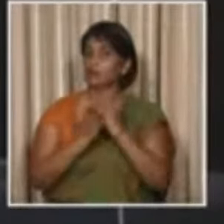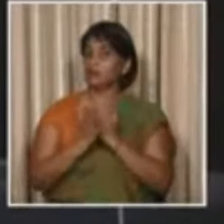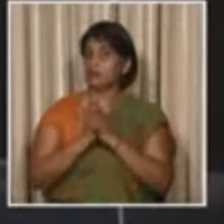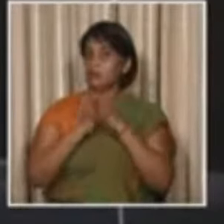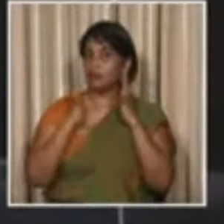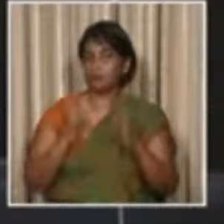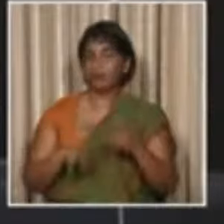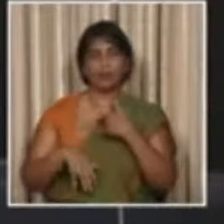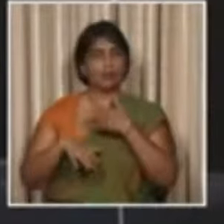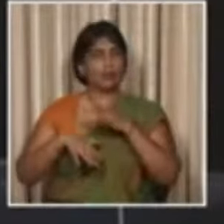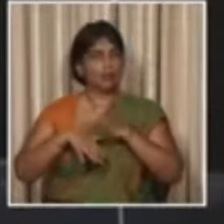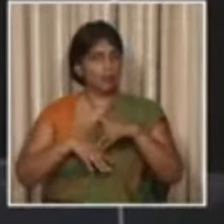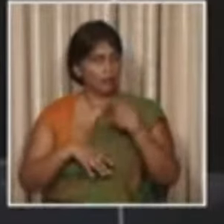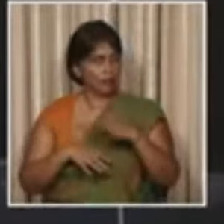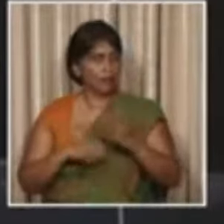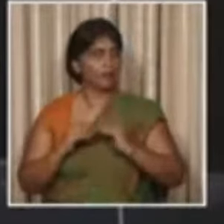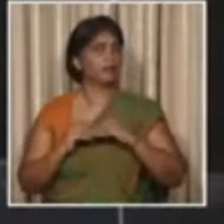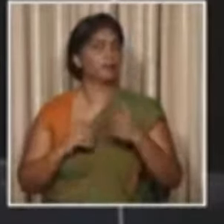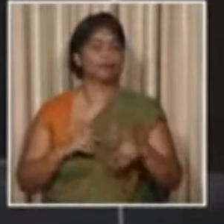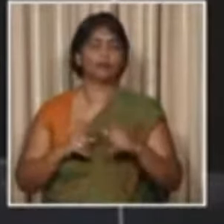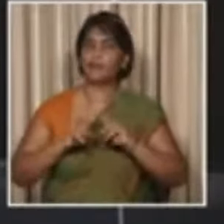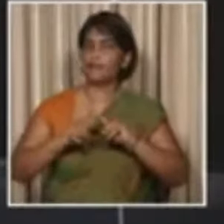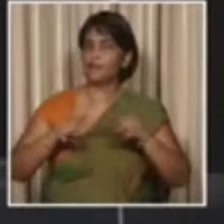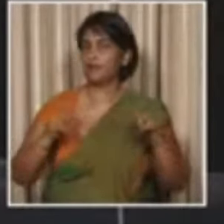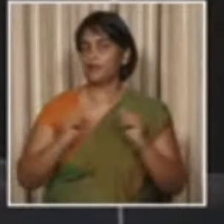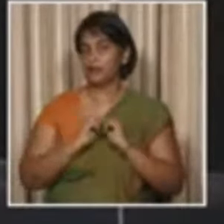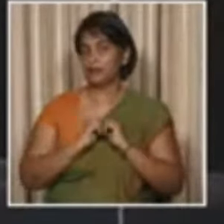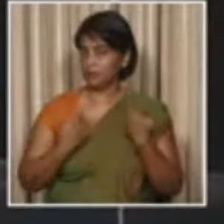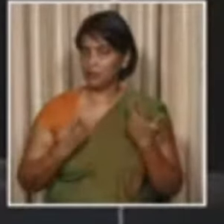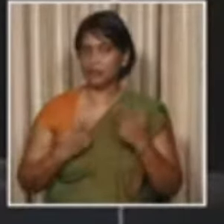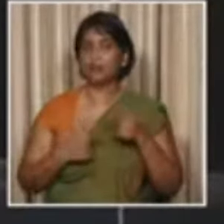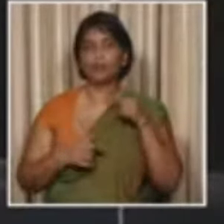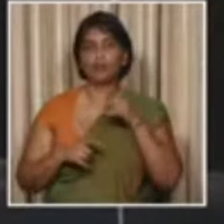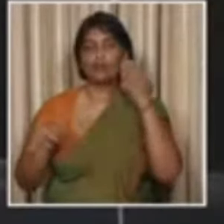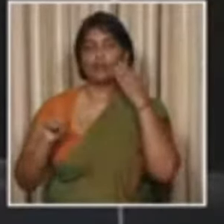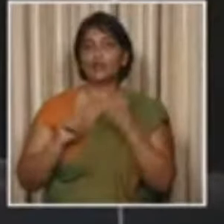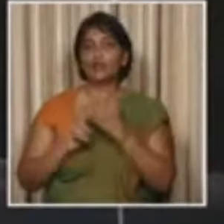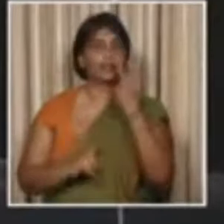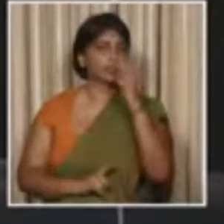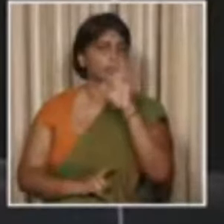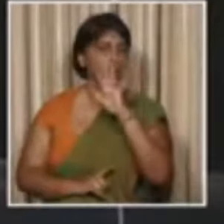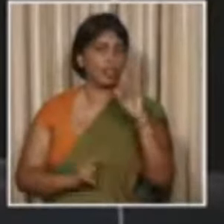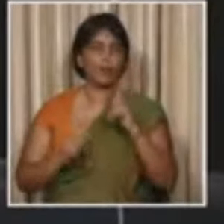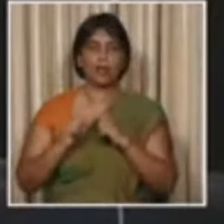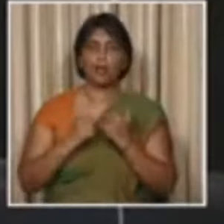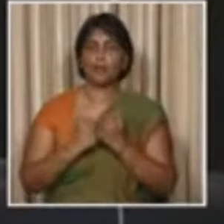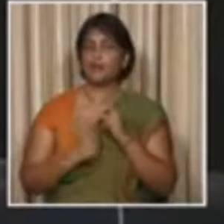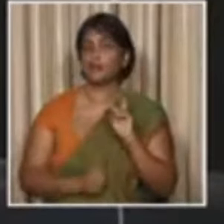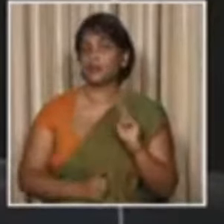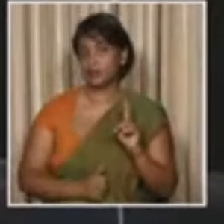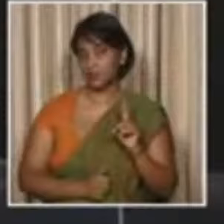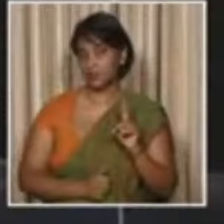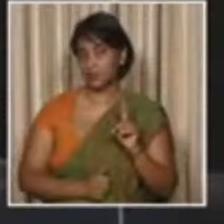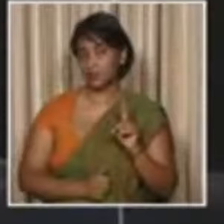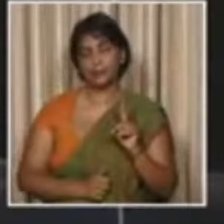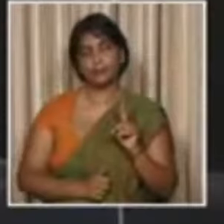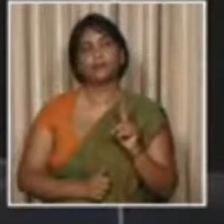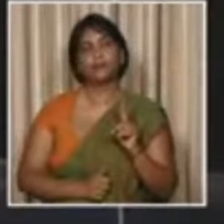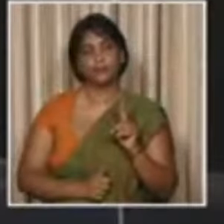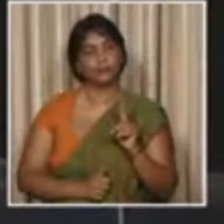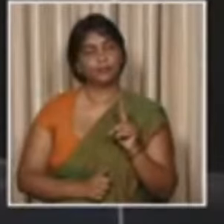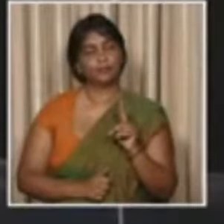මේ සිද්ධිය වෙච්ච ගමන්ම වෙන මුකුත් උන්නේ නැහැ මේ සිද්ධුනේ 2019 අප්‍රේල් 21